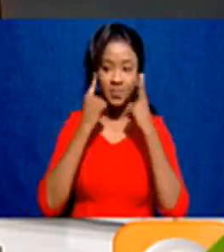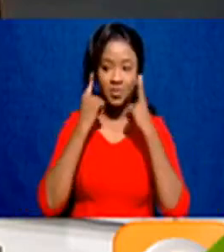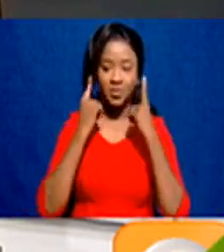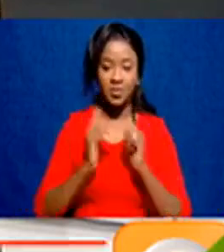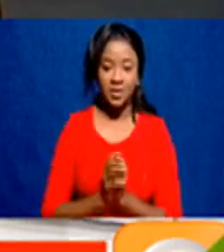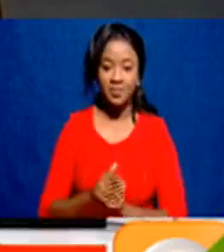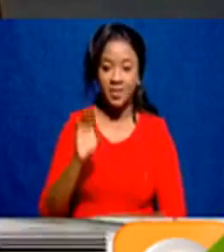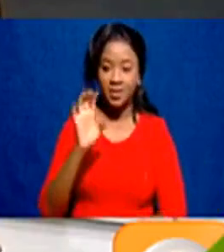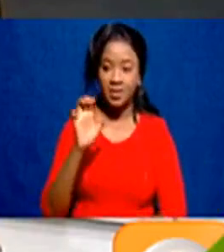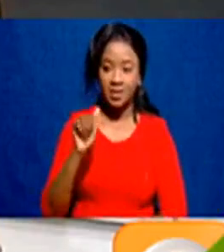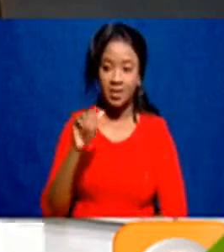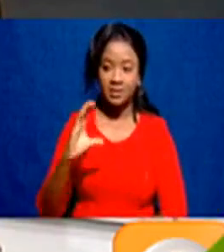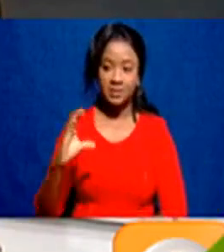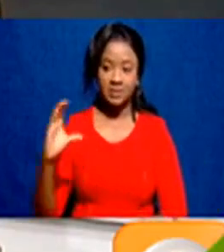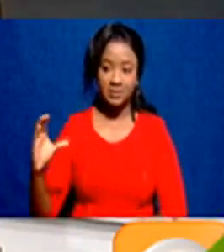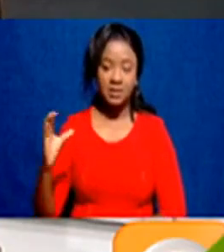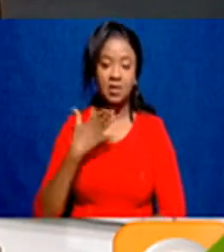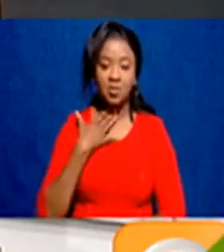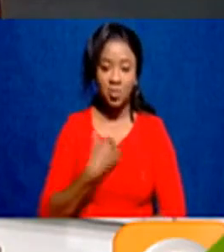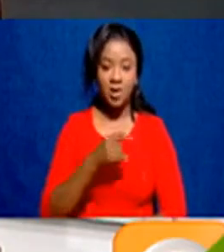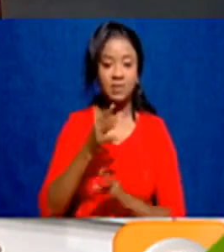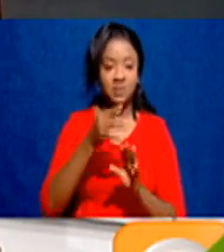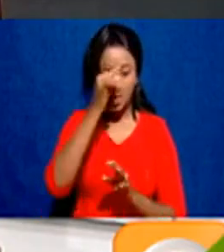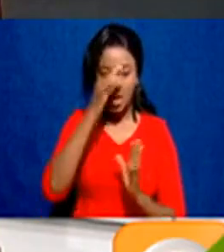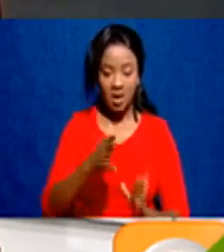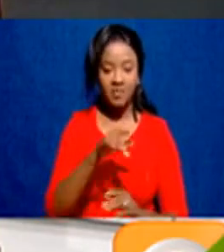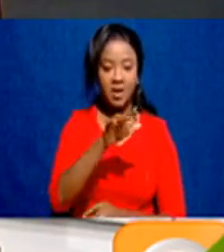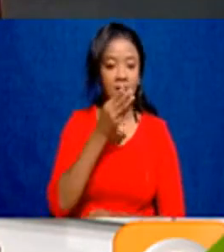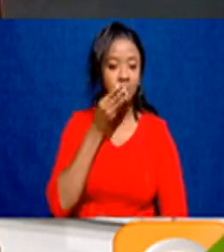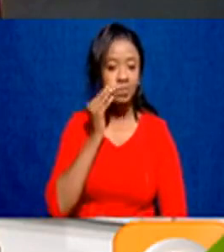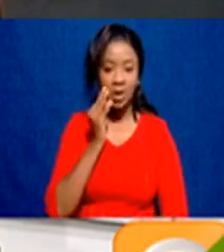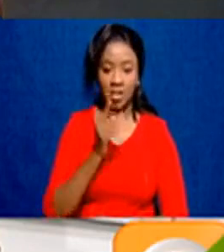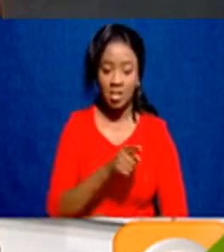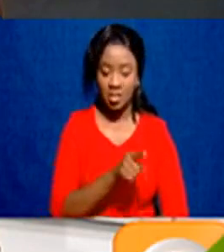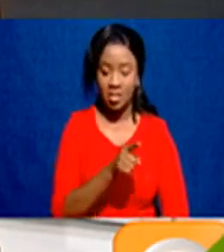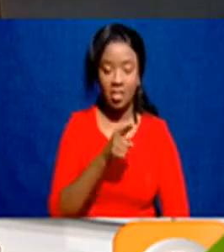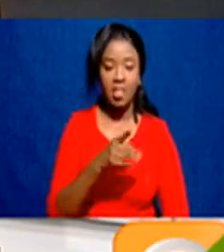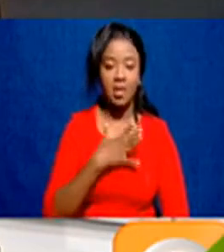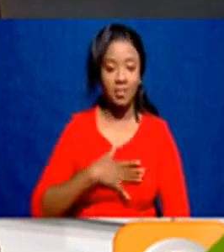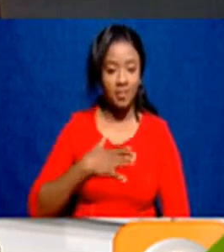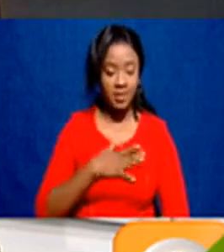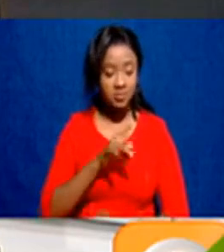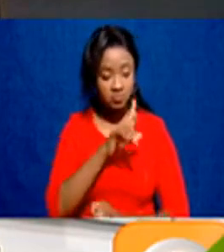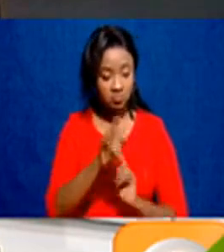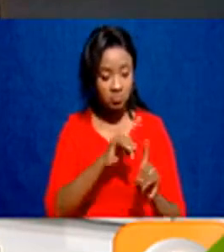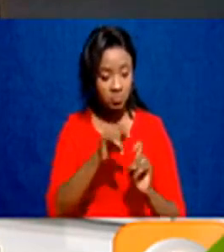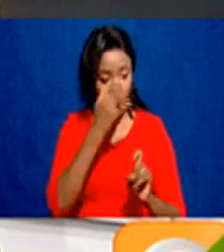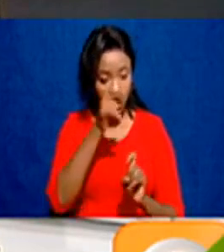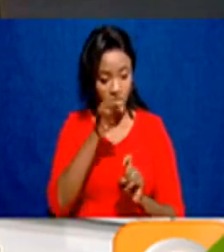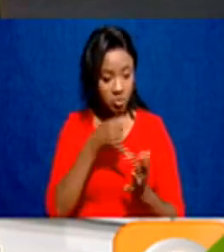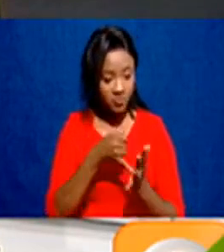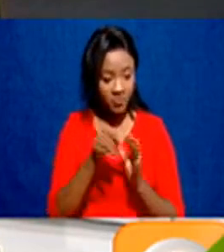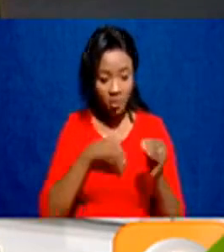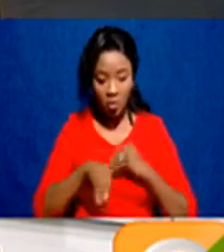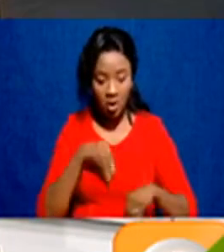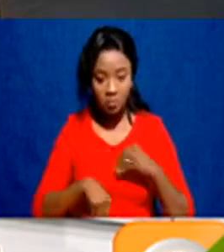Tume ya maadili na kupambana na ufisadi inamtaka aliyekuwa gavana wa Kakamega Wycliffe Oparanya kujibu mashtaka yanayohusiana na ufisadi. Na